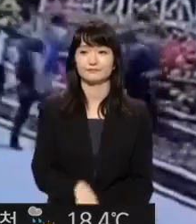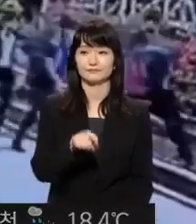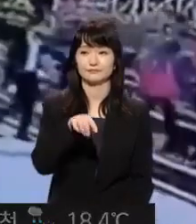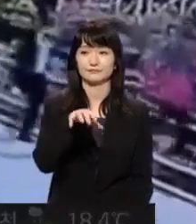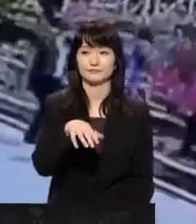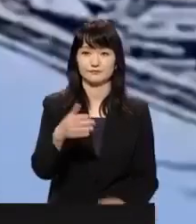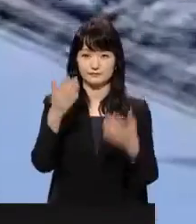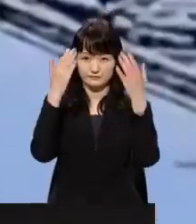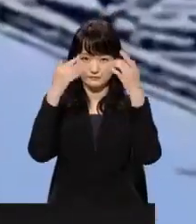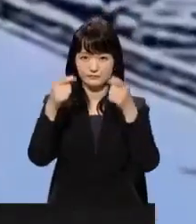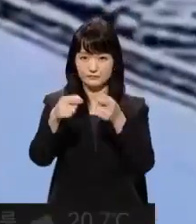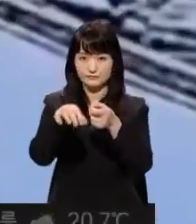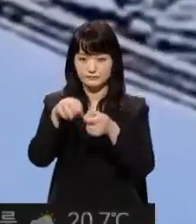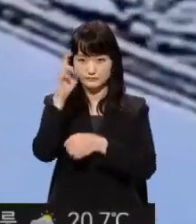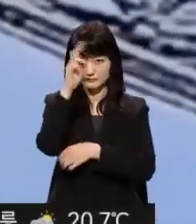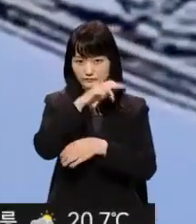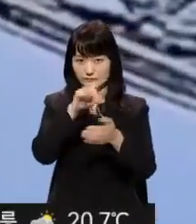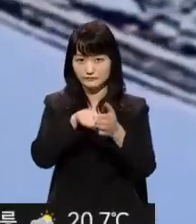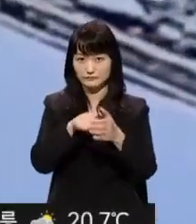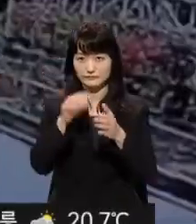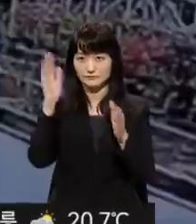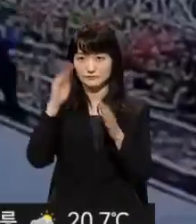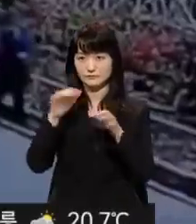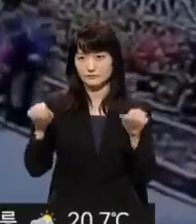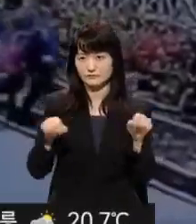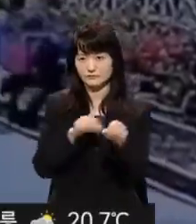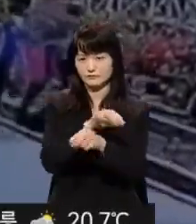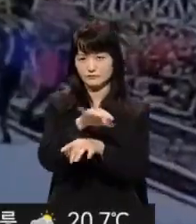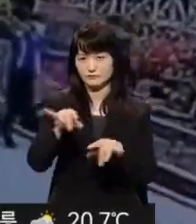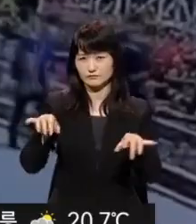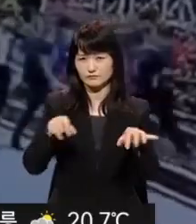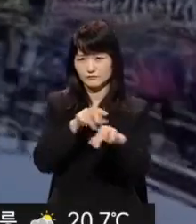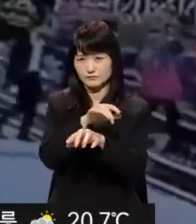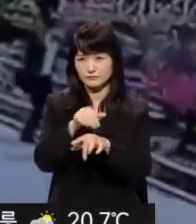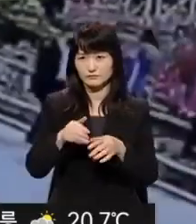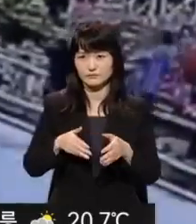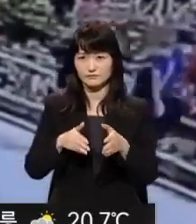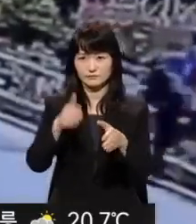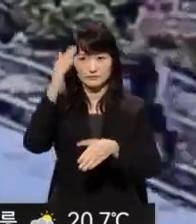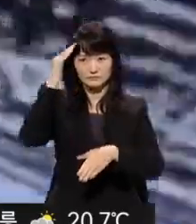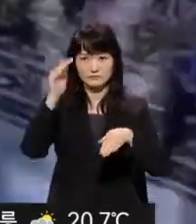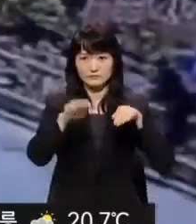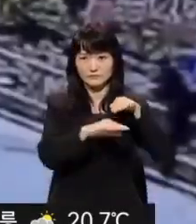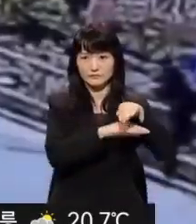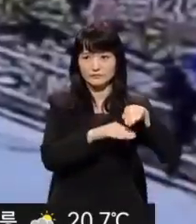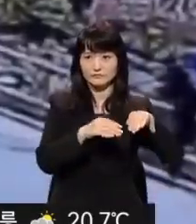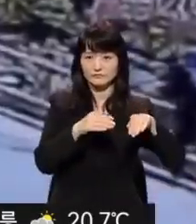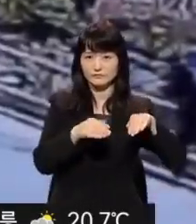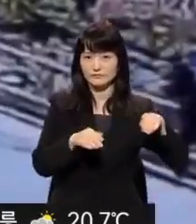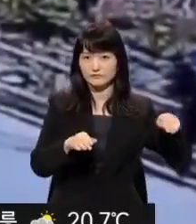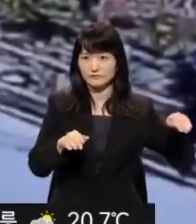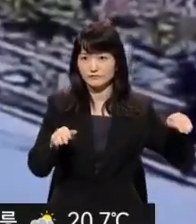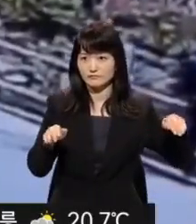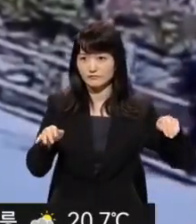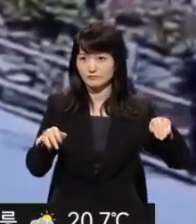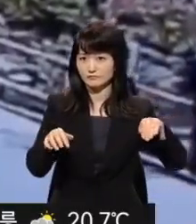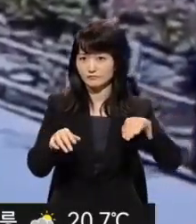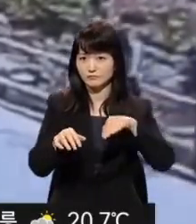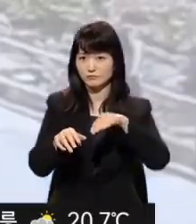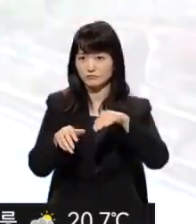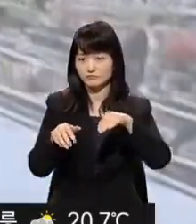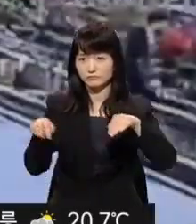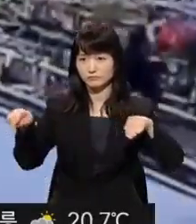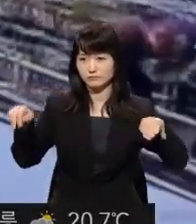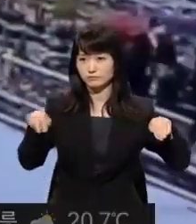네, 이곳은 학교 앞입니다. 오전 시간이라서 학생들이 북적이는데요. 도로에 검은색 차 한 대가 천천히 움직이더니 도로를